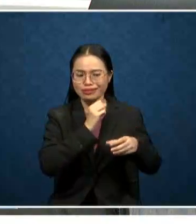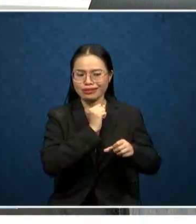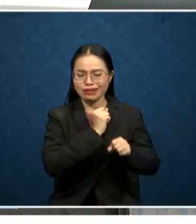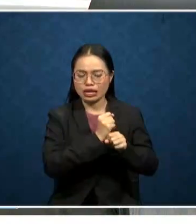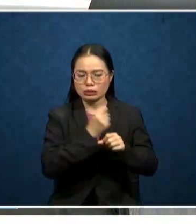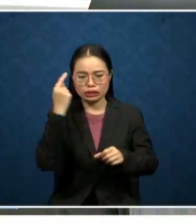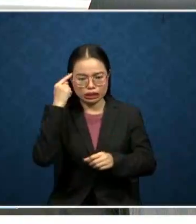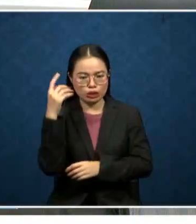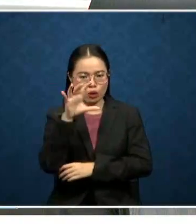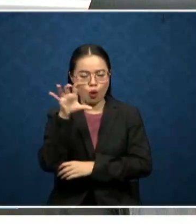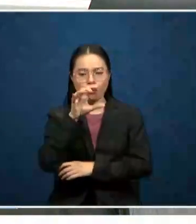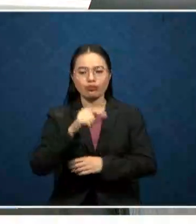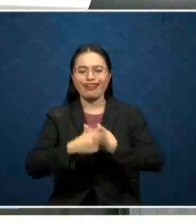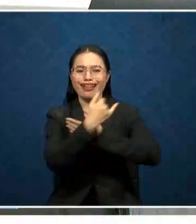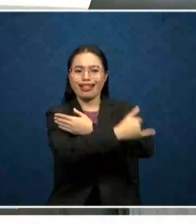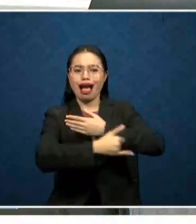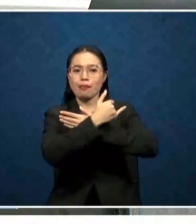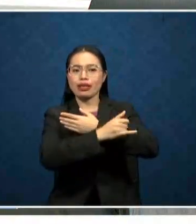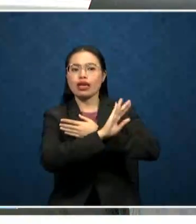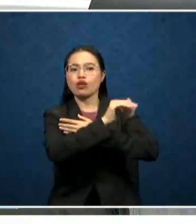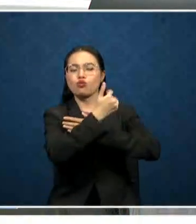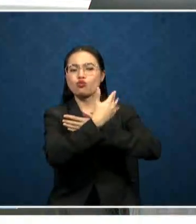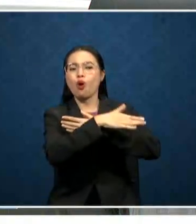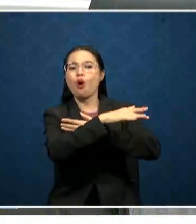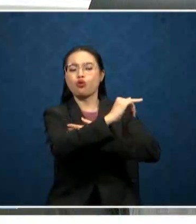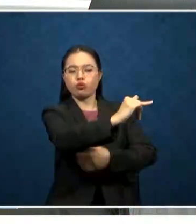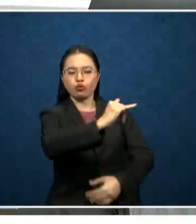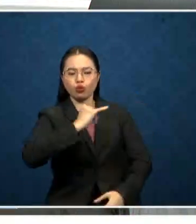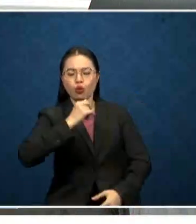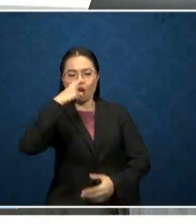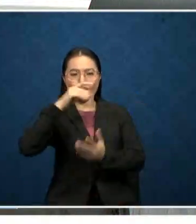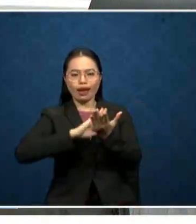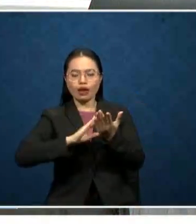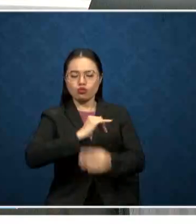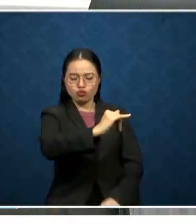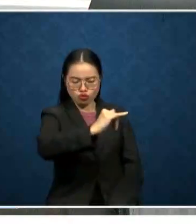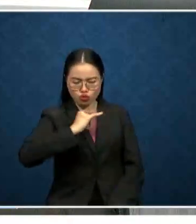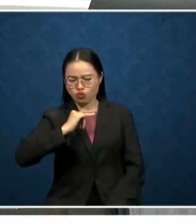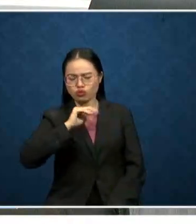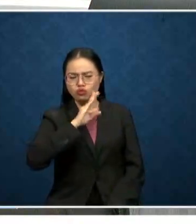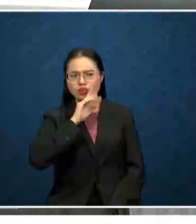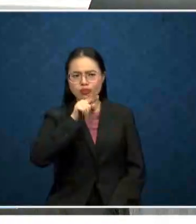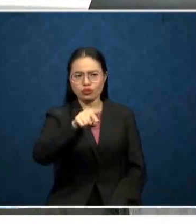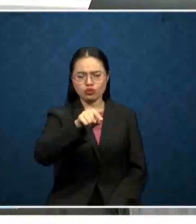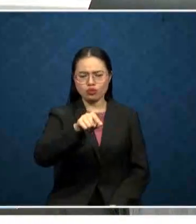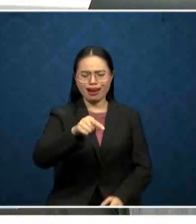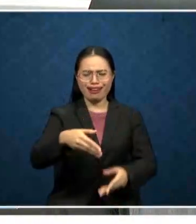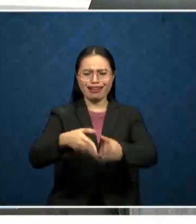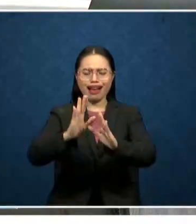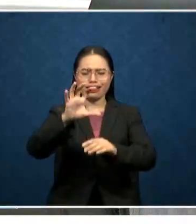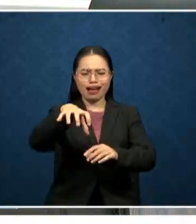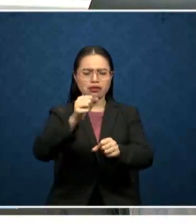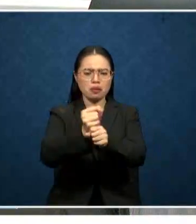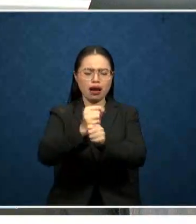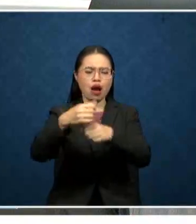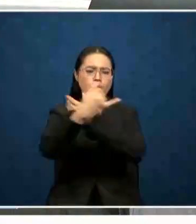งานข้ามชาติอย่างเช่นถ้าโทรเข้ามาในเมืองไทยเนี่ยก็จะมีฐานปฏิบัติการอยู่ต่างประเทศและเช่นกันนะฮะเมือง